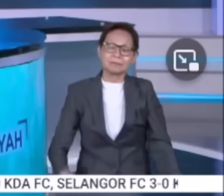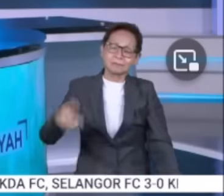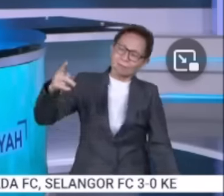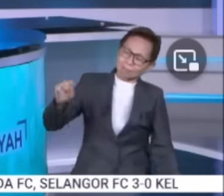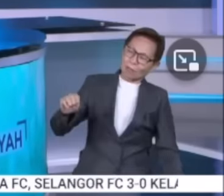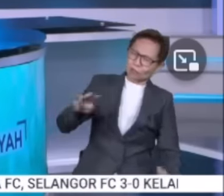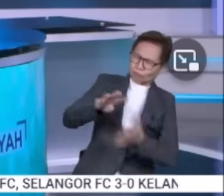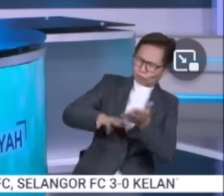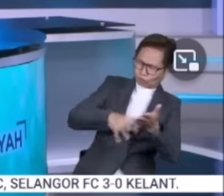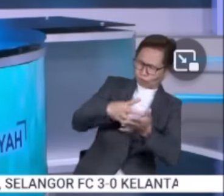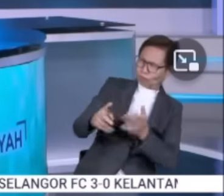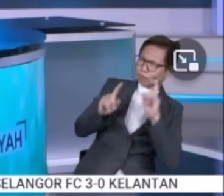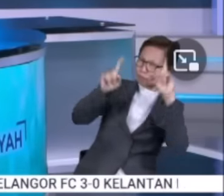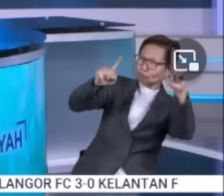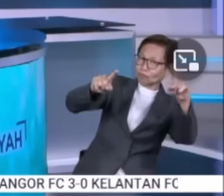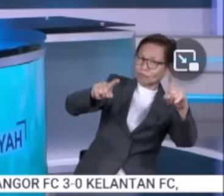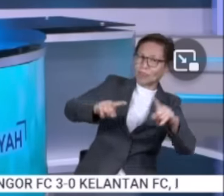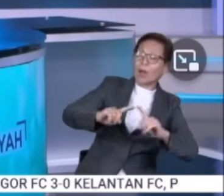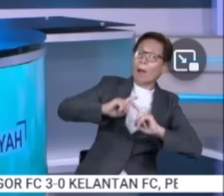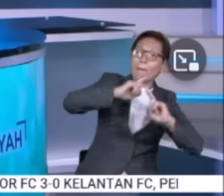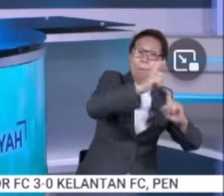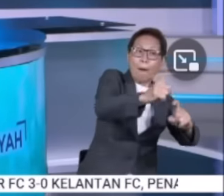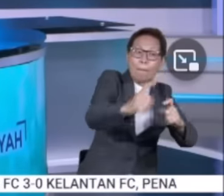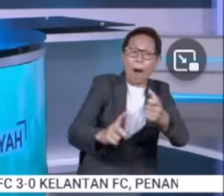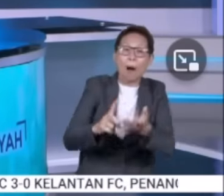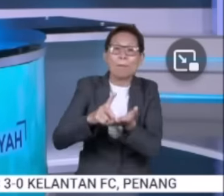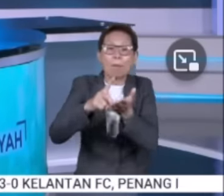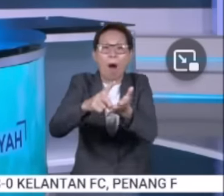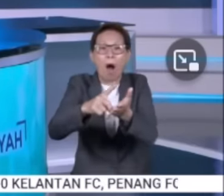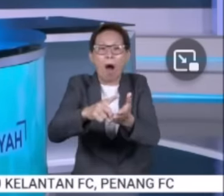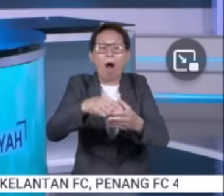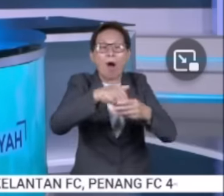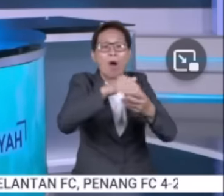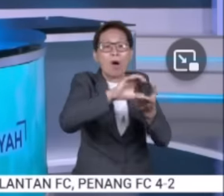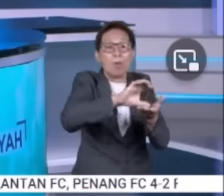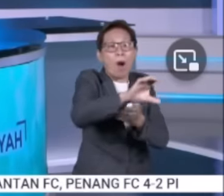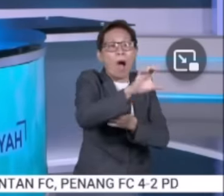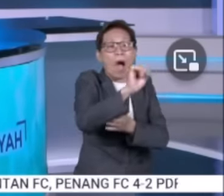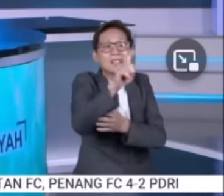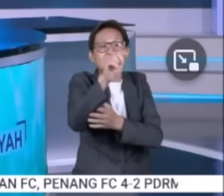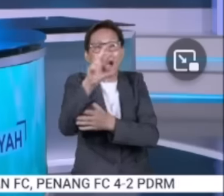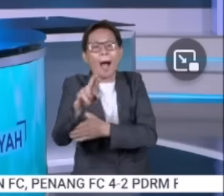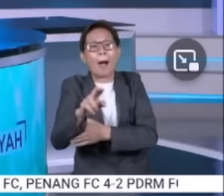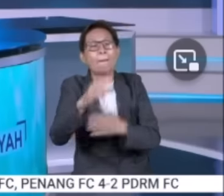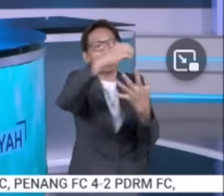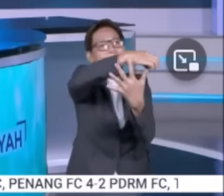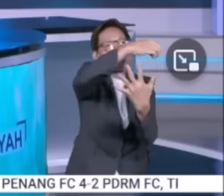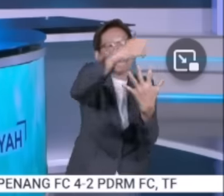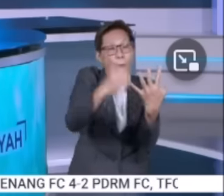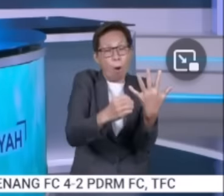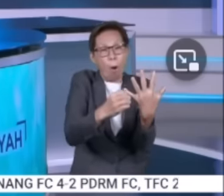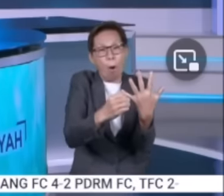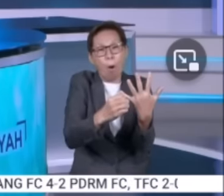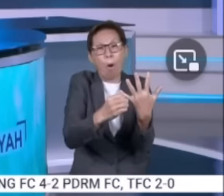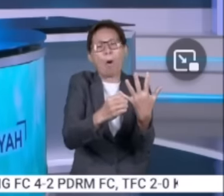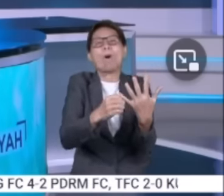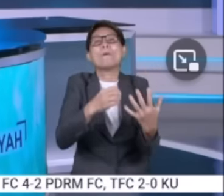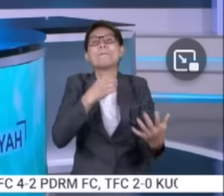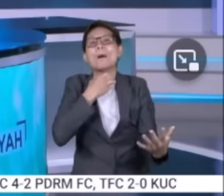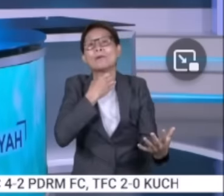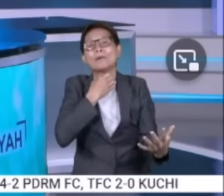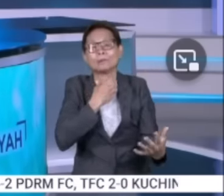Perdana Menteri dijadual menghadiri sesi penyerahan sumbangan tunai rahmah STR di Bank Simpanan Nasional Meru Raya